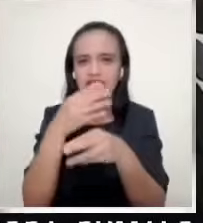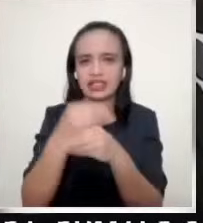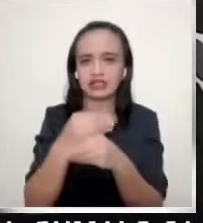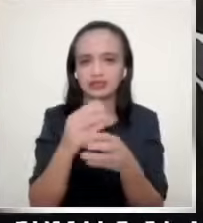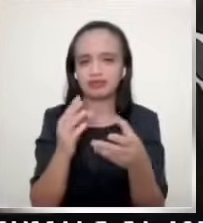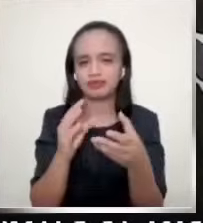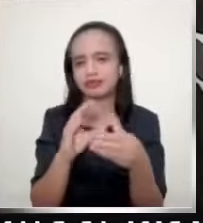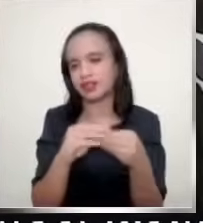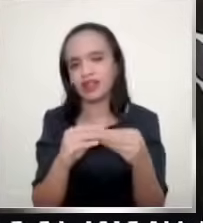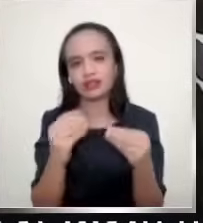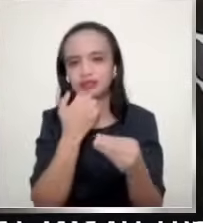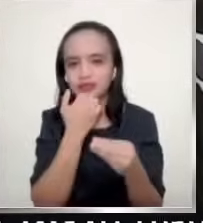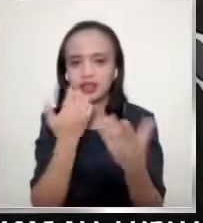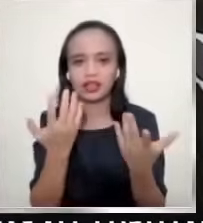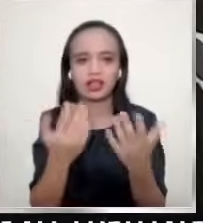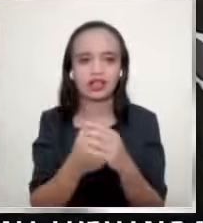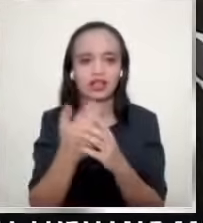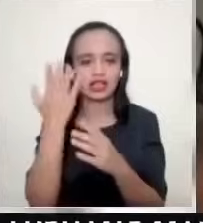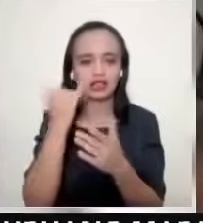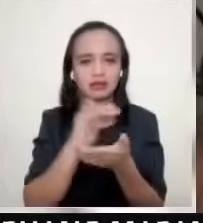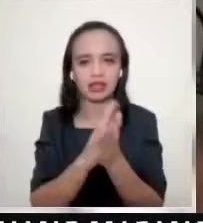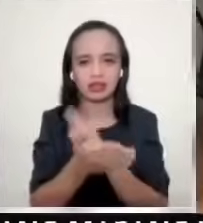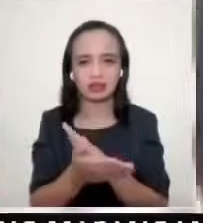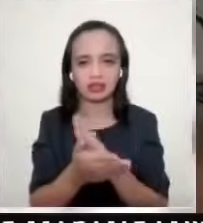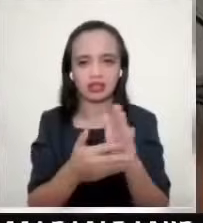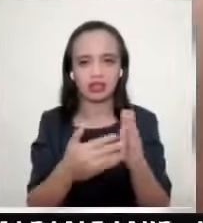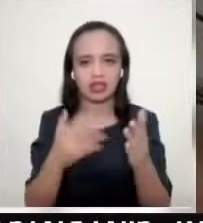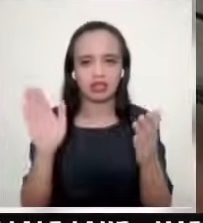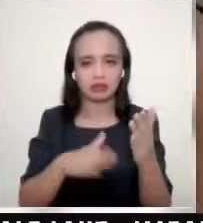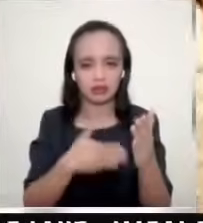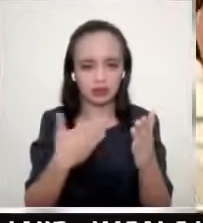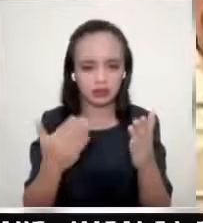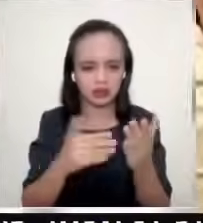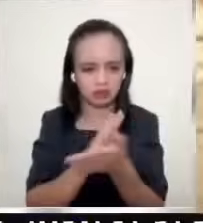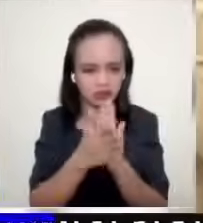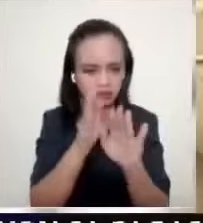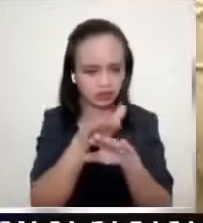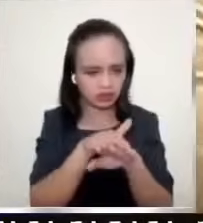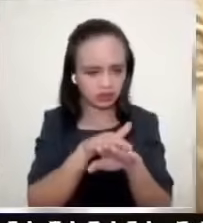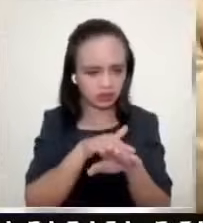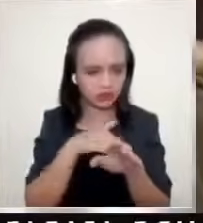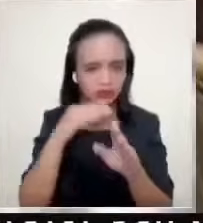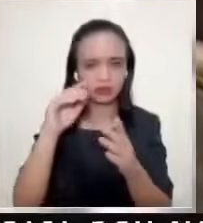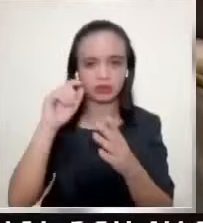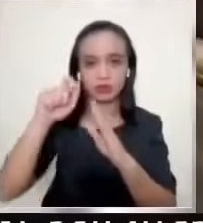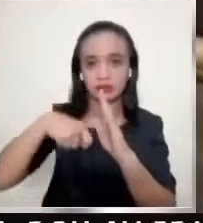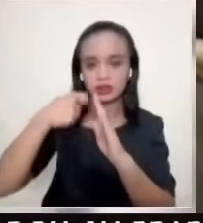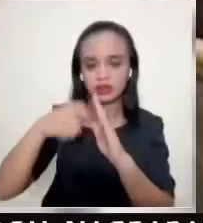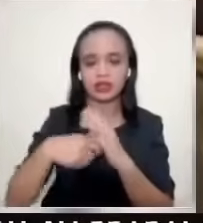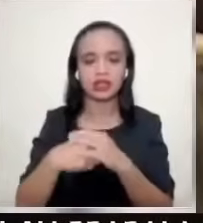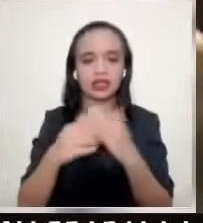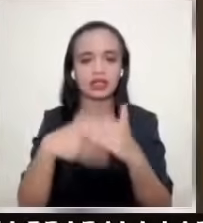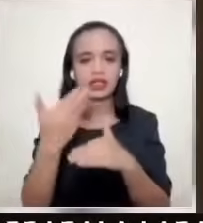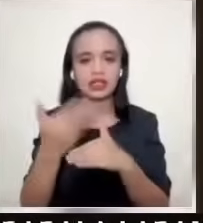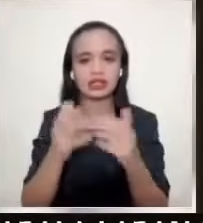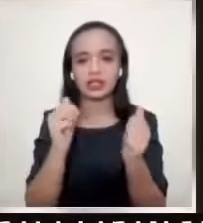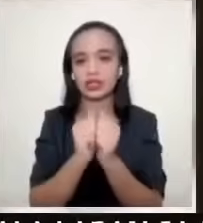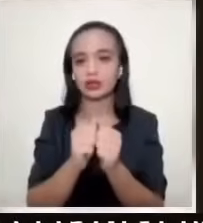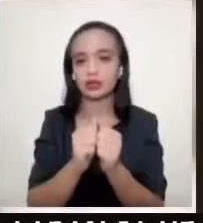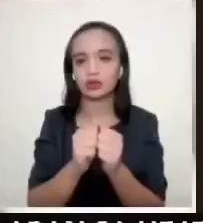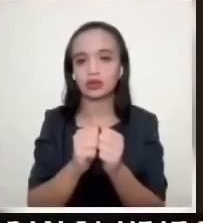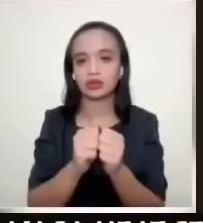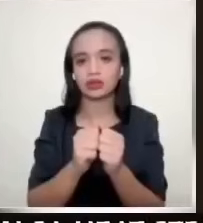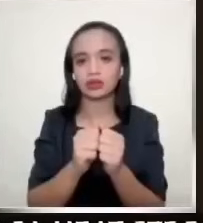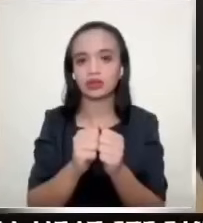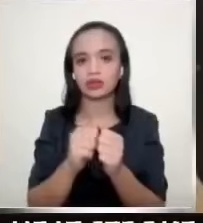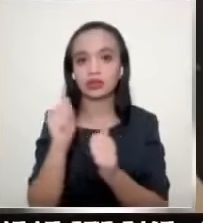na slow-mo, nalagyan ng music. Bukod kay Yassi, makakasama rin ni Ruru sa Black Rider ang ilang sikat na